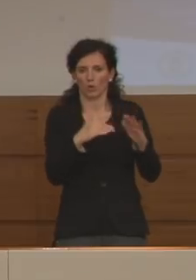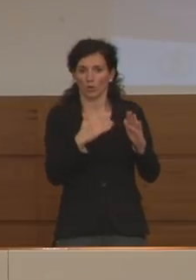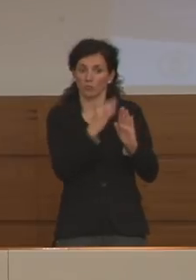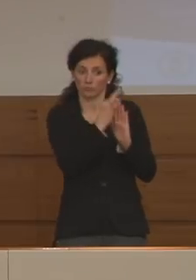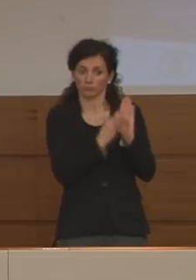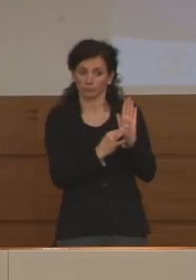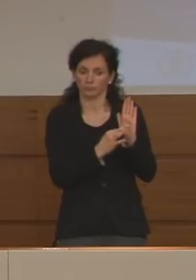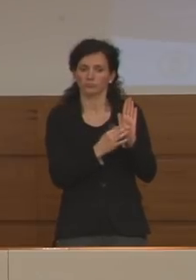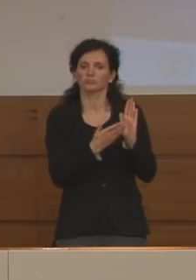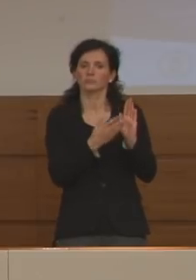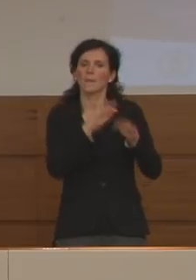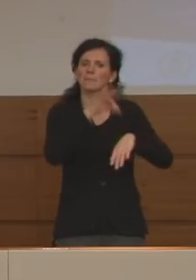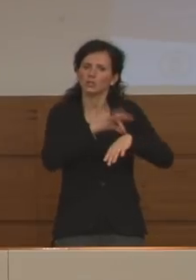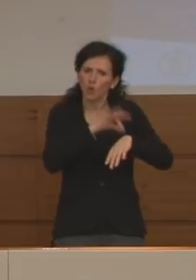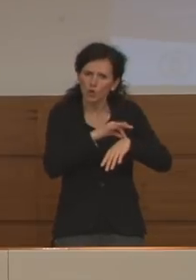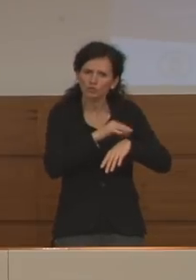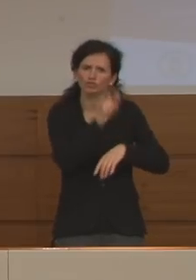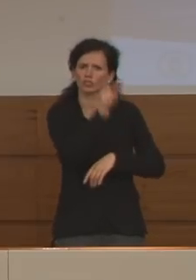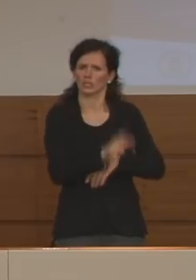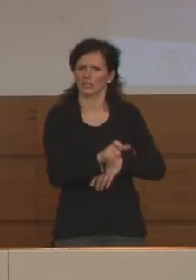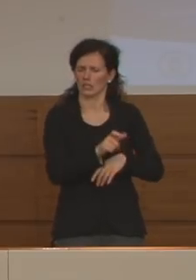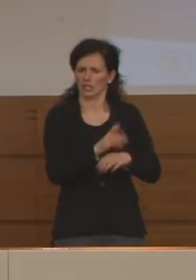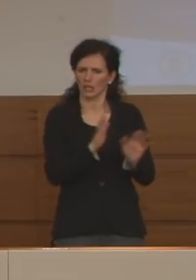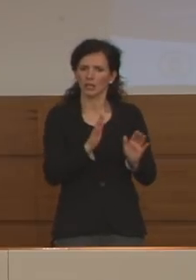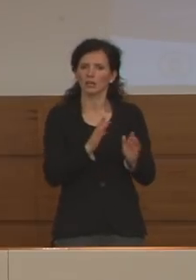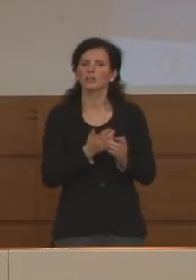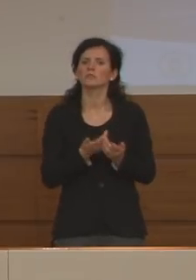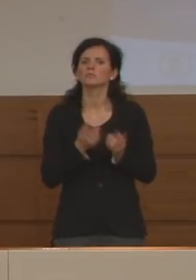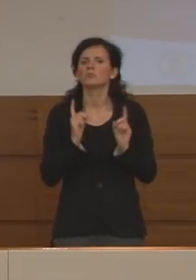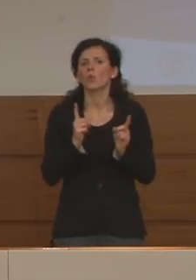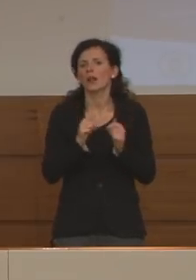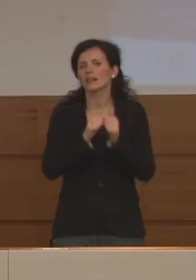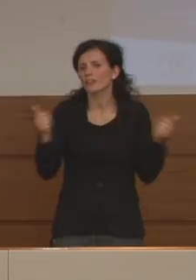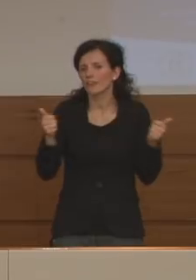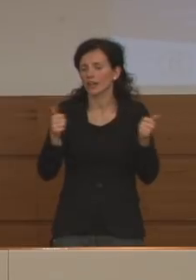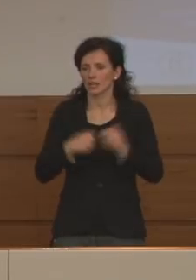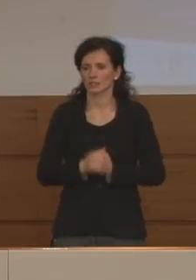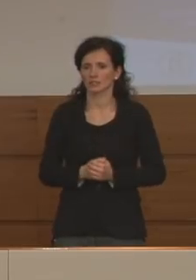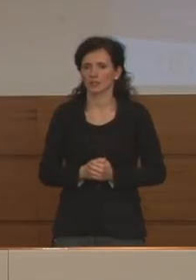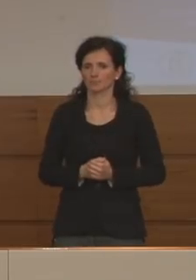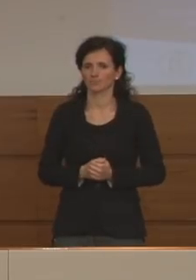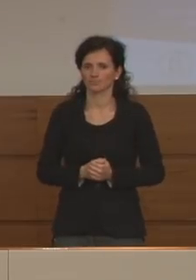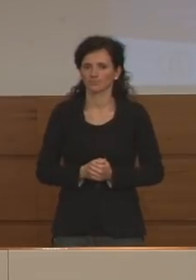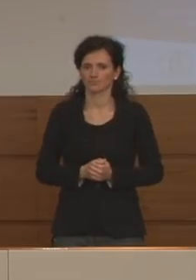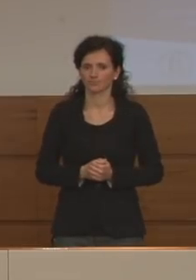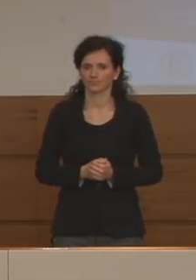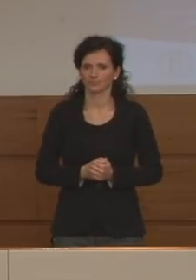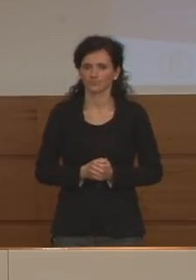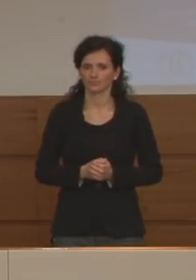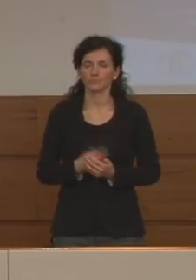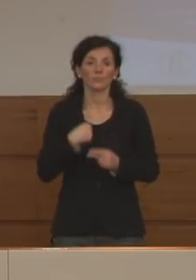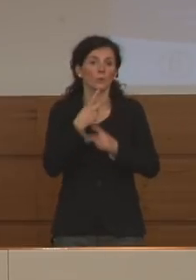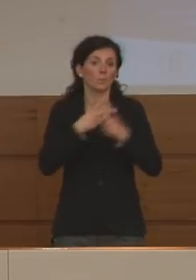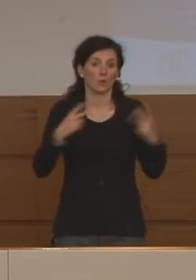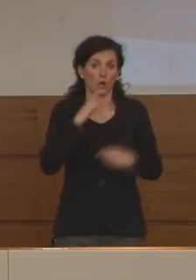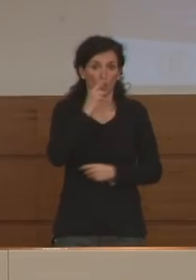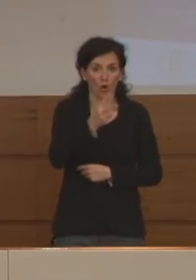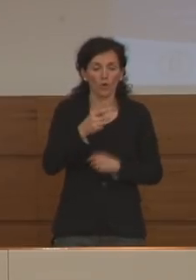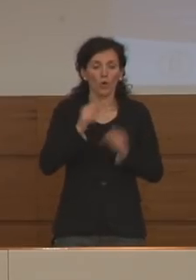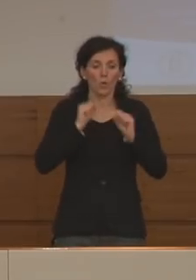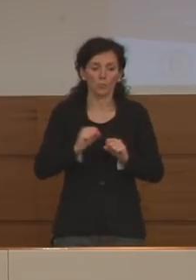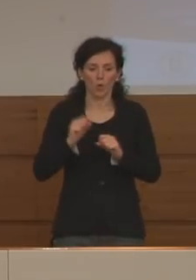di quel tipo indipendentemente dall epidemia grazie prova a rispondere io poi il professore se può e